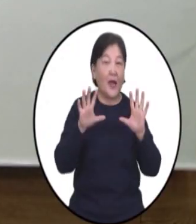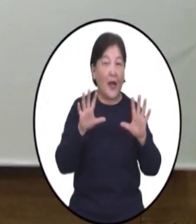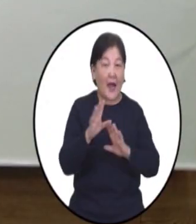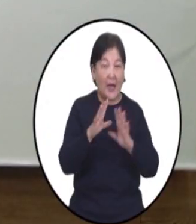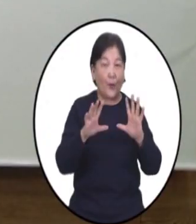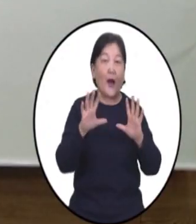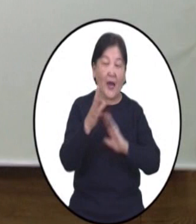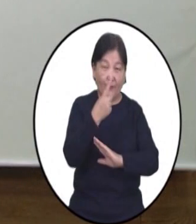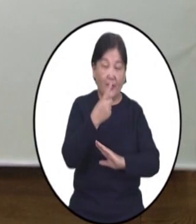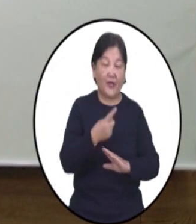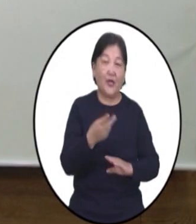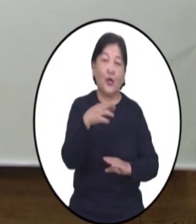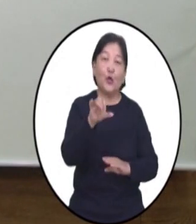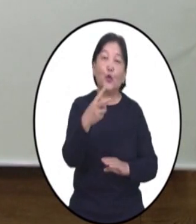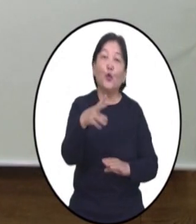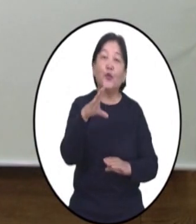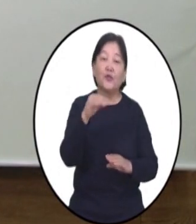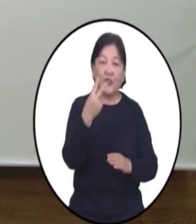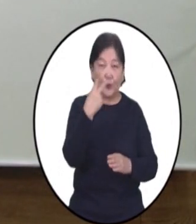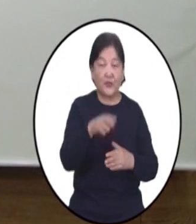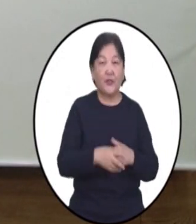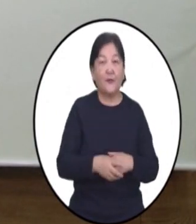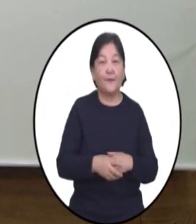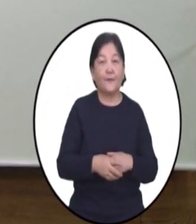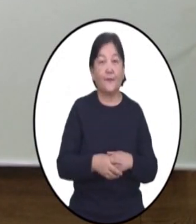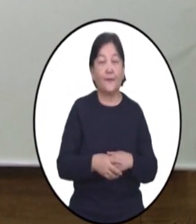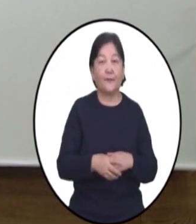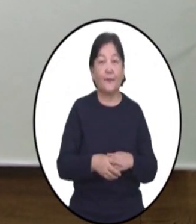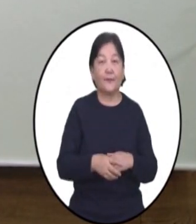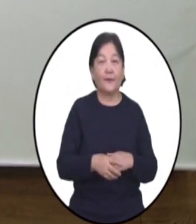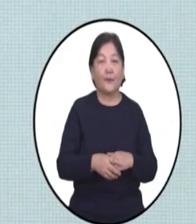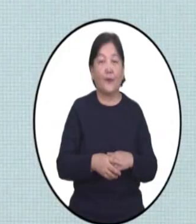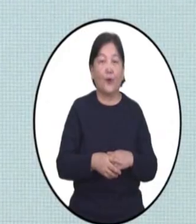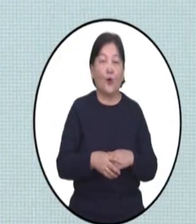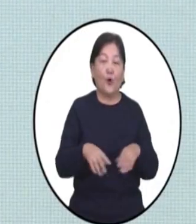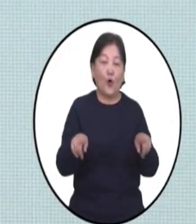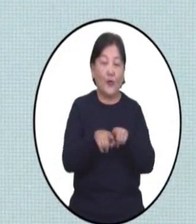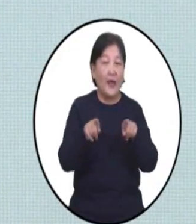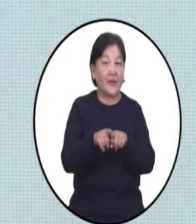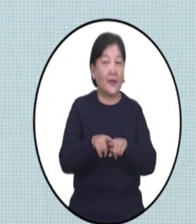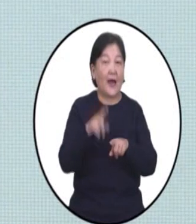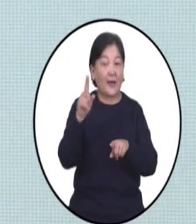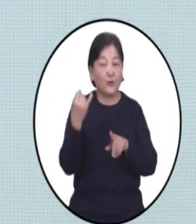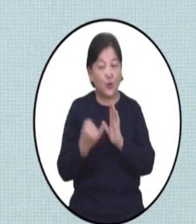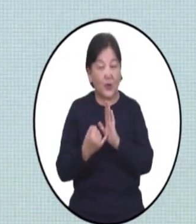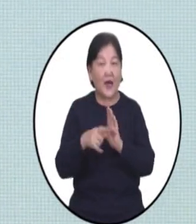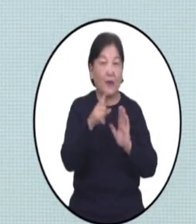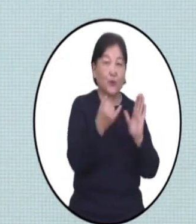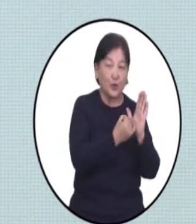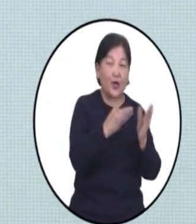өгөгдлийн дунджаар нь авна гэсэн үг. Тэгэхээр 10 11-р өгөгдлийн дундч нь хоёулаа 16 байгаа учраас